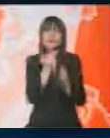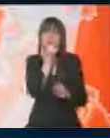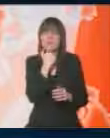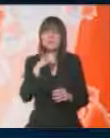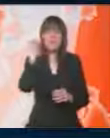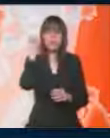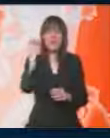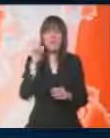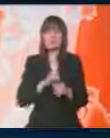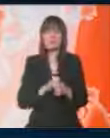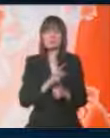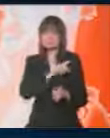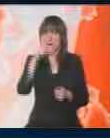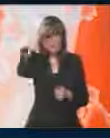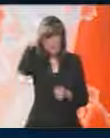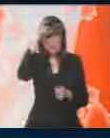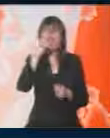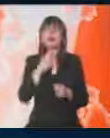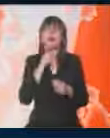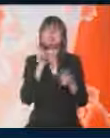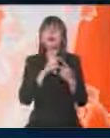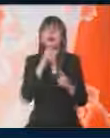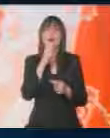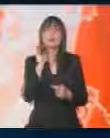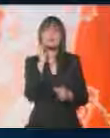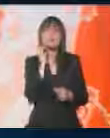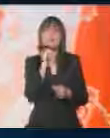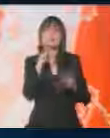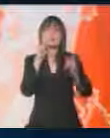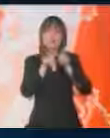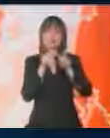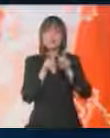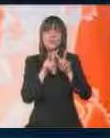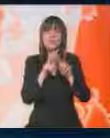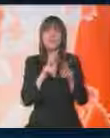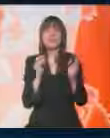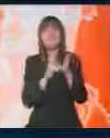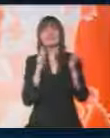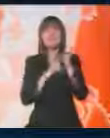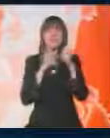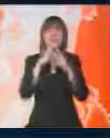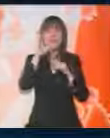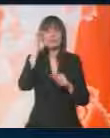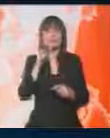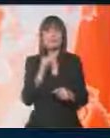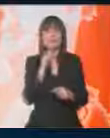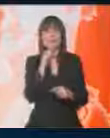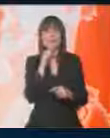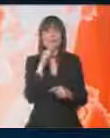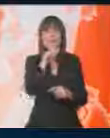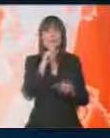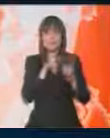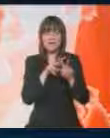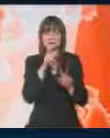poruka ne Beograda, nego Brisela i verovatno Vašingtona, jer NATO i jesu Brisel plus, odnosno Vašington